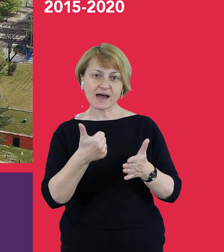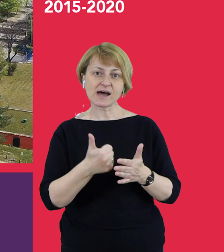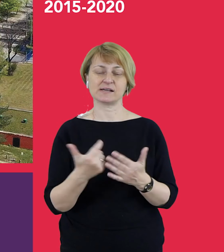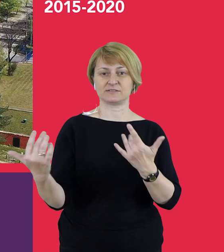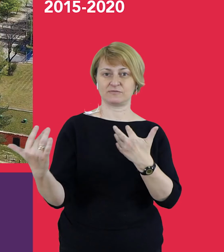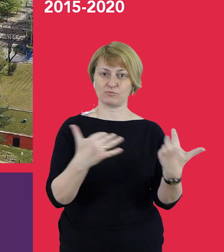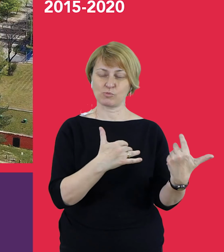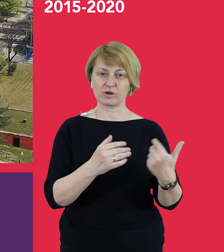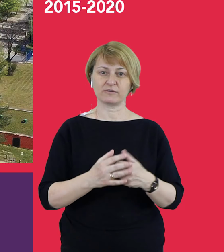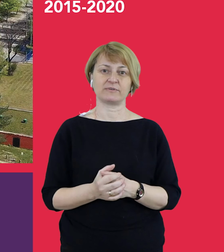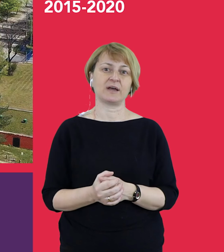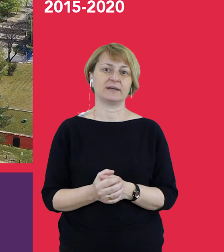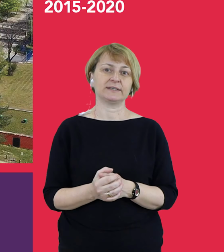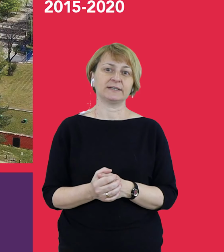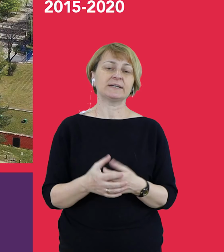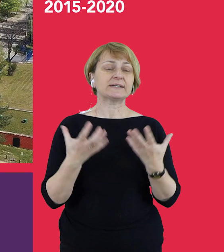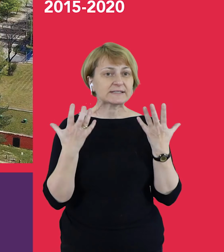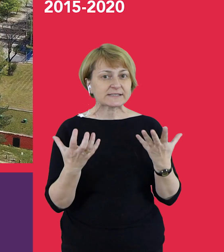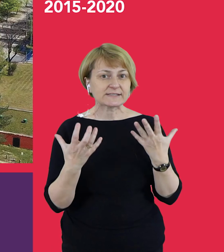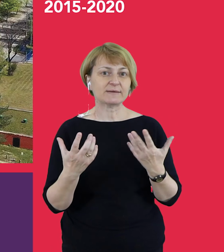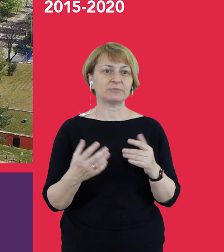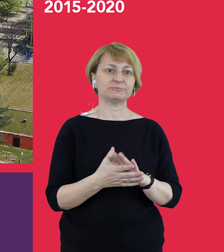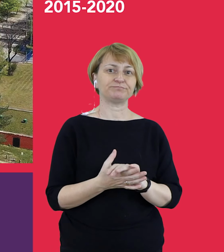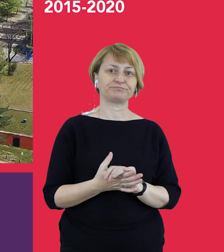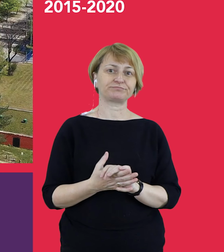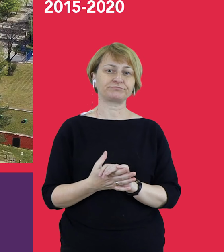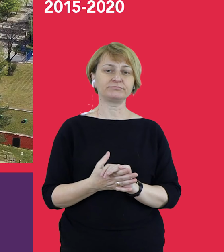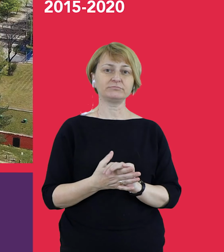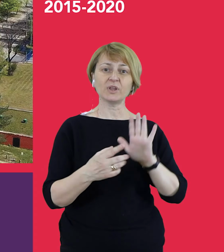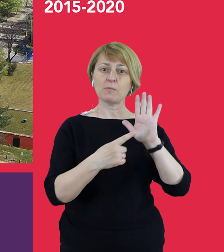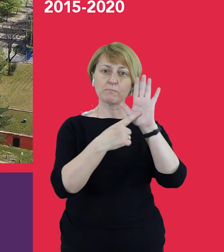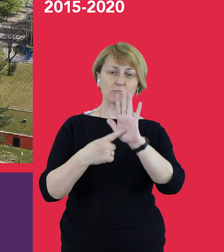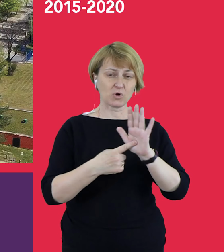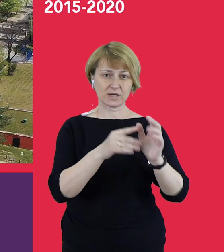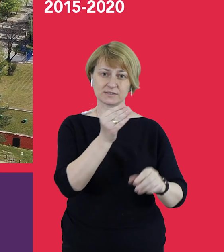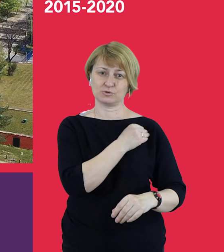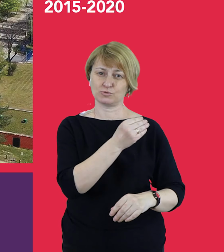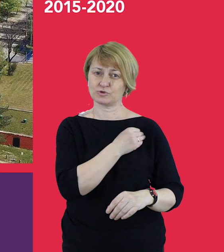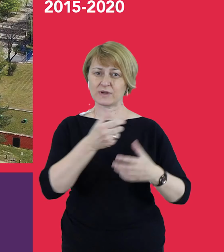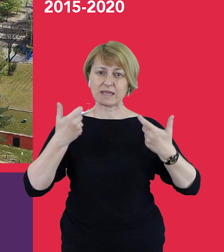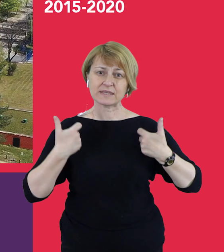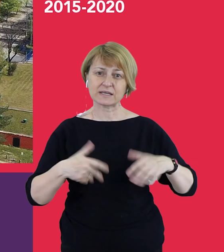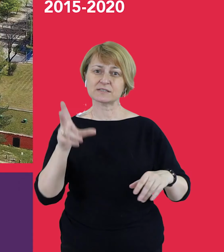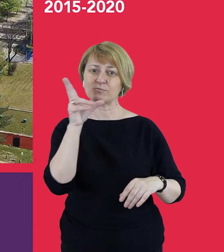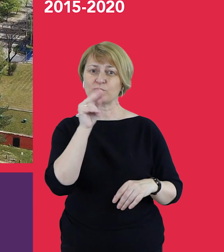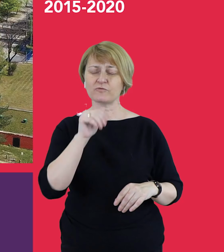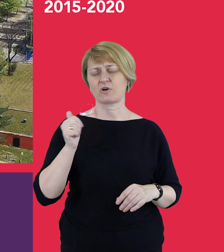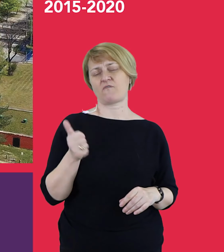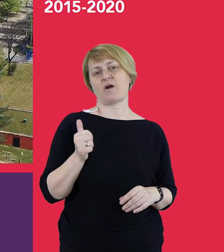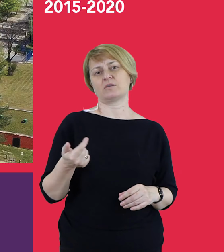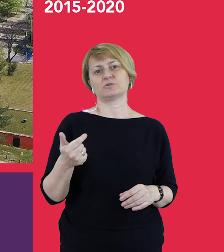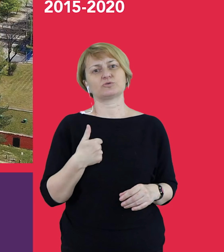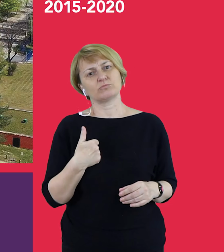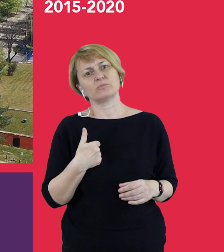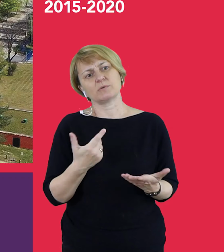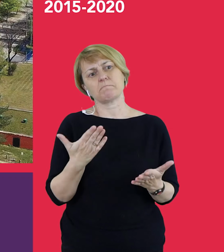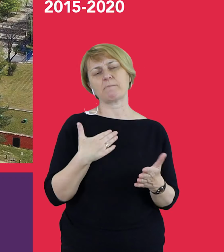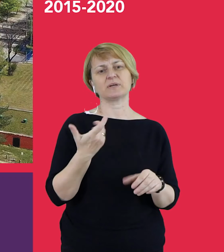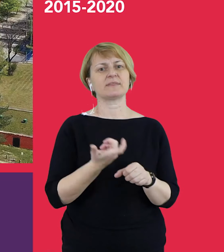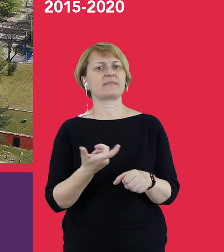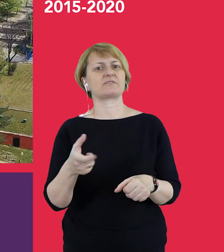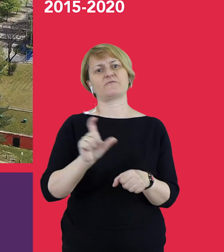tą jednorazowość tego wpływu. Chcemy to przedstawić w sposób uczciwy. Nie chcemy chwalić